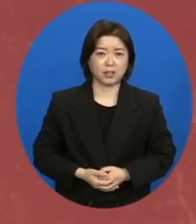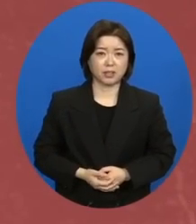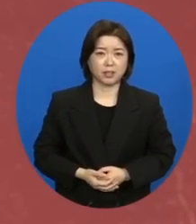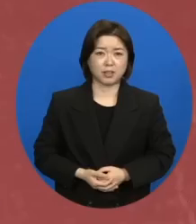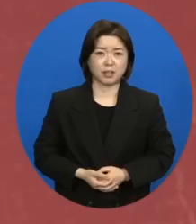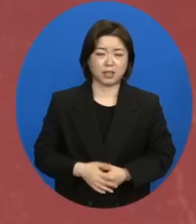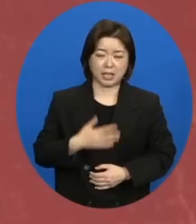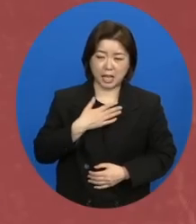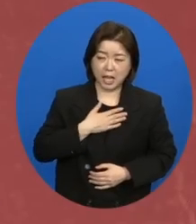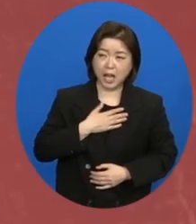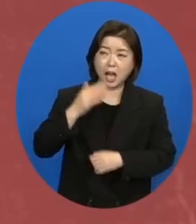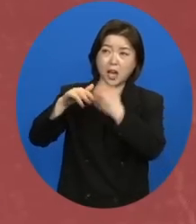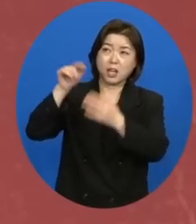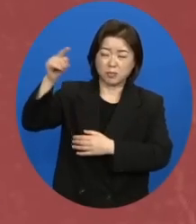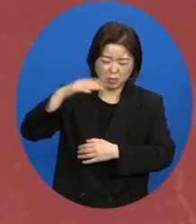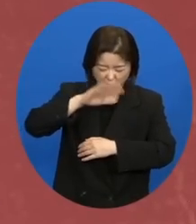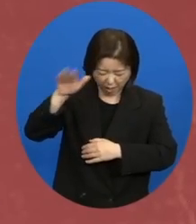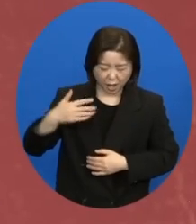아는데 하나님이.